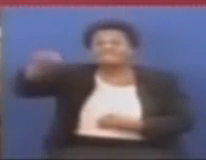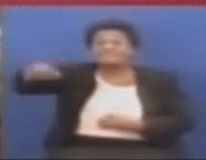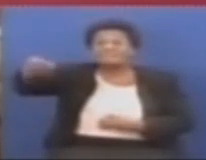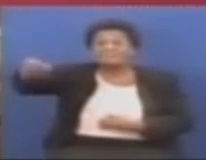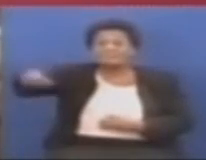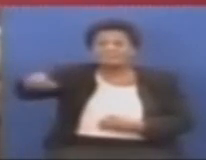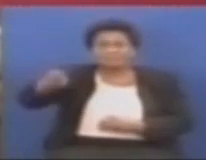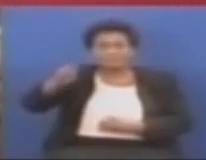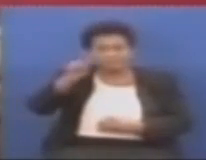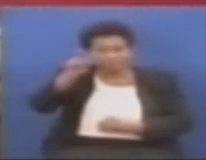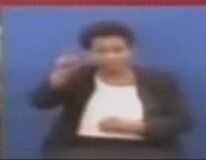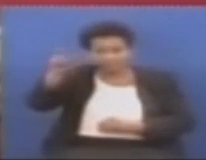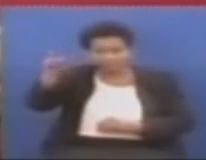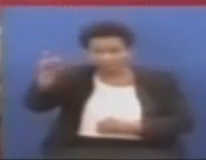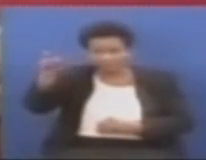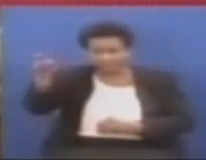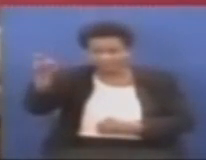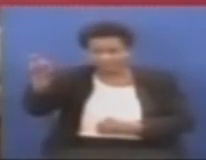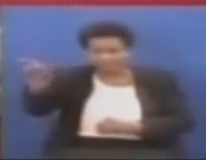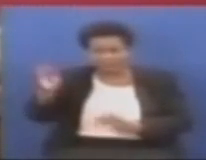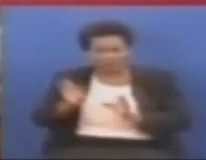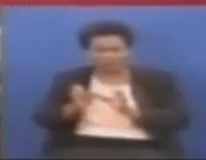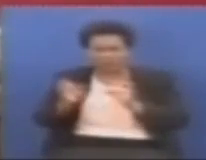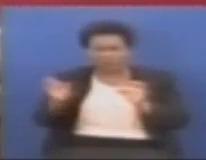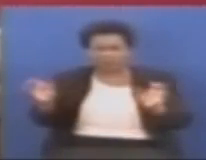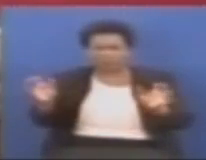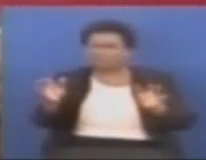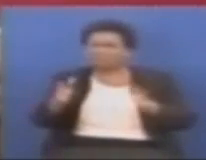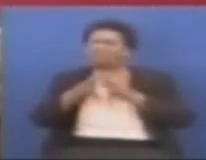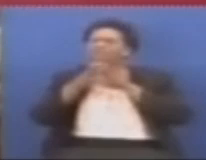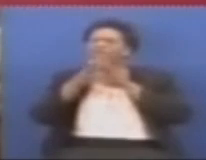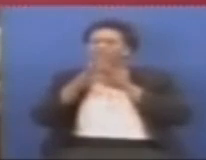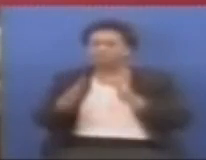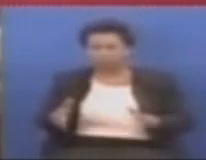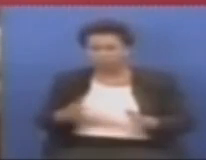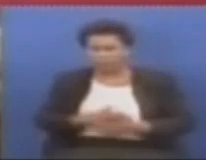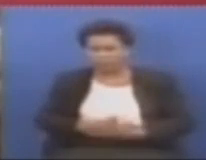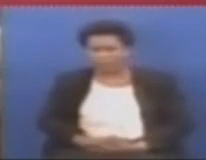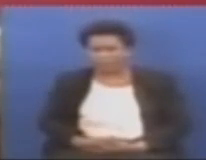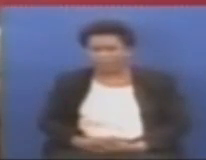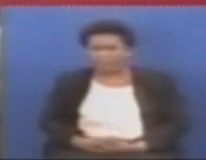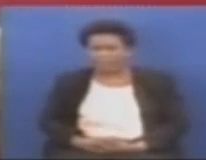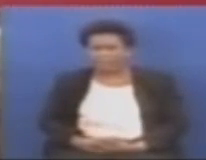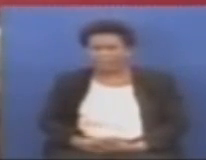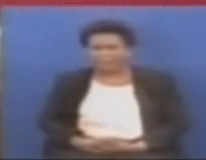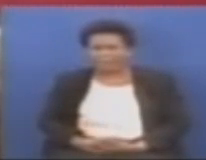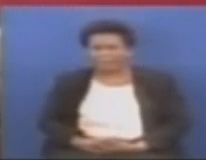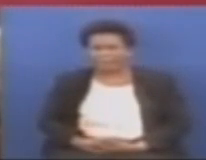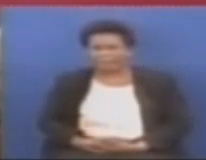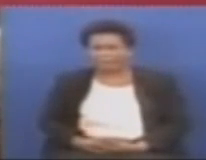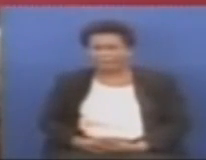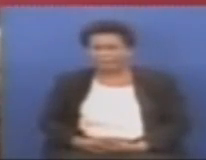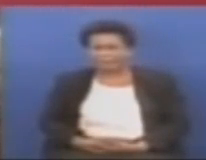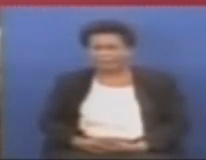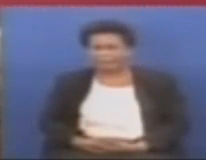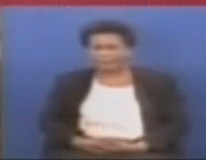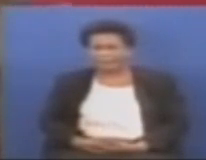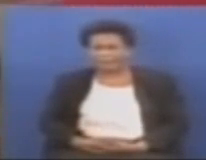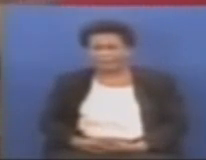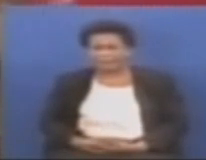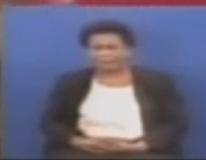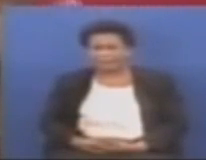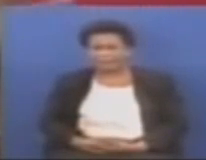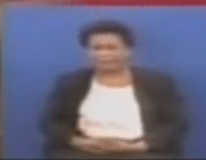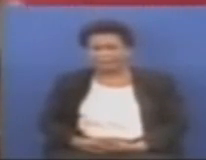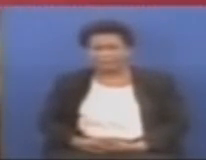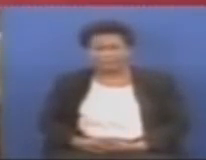mjane kwa kuwa ni wako wengi na wako katika makundi mbalimbali. Je, serikali inaona mkakati gani wa kuwawekea mpango